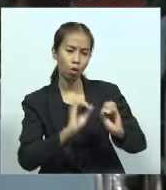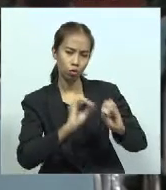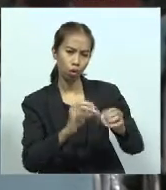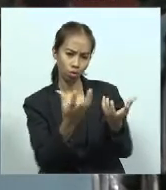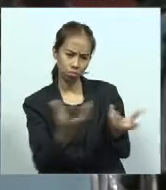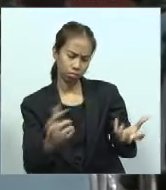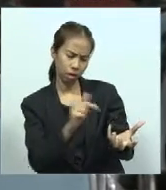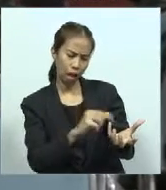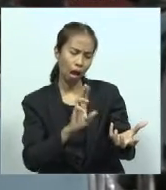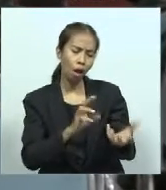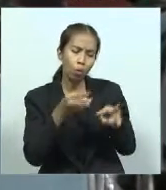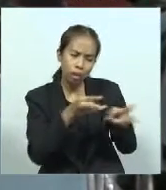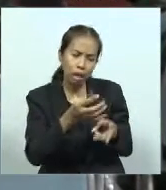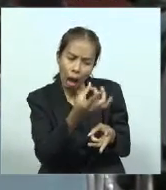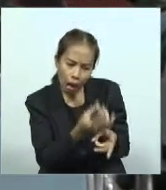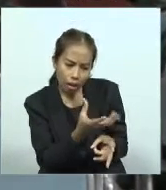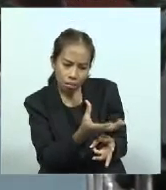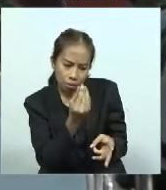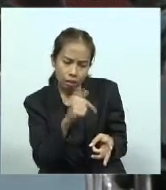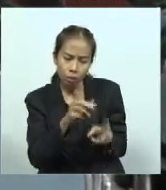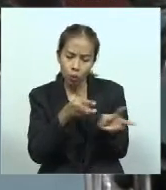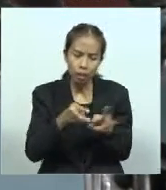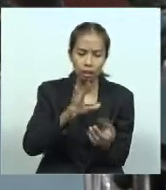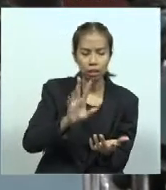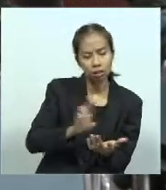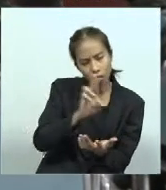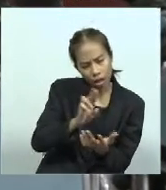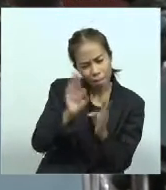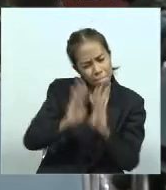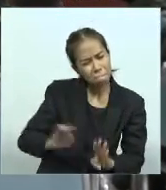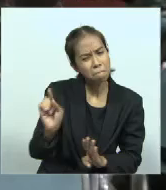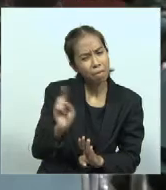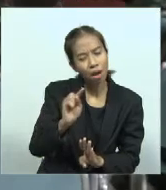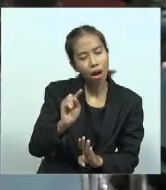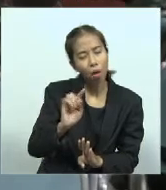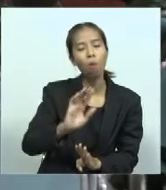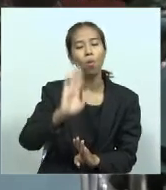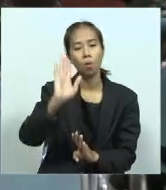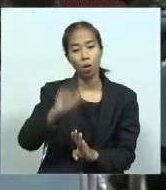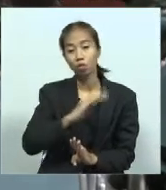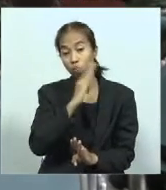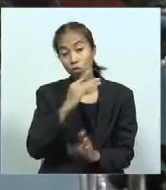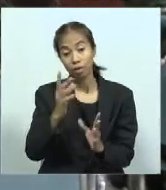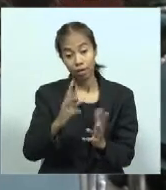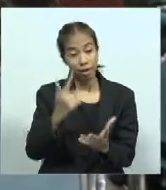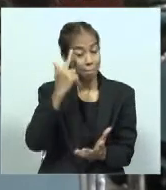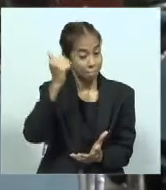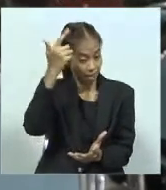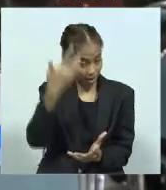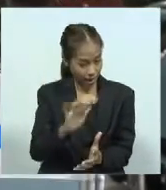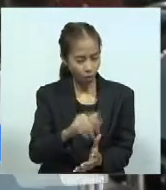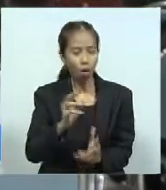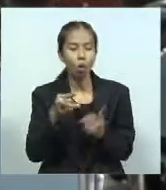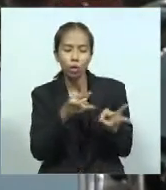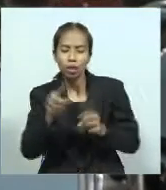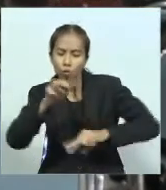วใช้เครื่องไม้เครื่องมืออย่างไรใช้กับสถานการณ์แบบไหนและเสร็จแล้วหลังจากนั้นก็จะวิธีการรักษาเพื่อให้เครื่องไม้เครื่องมือมันใช้